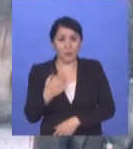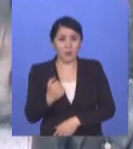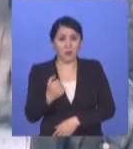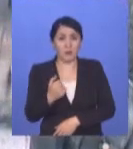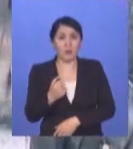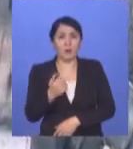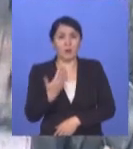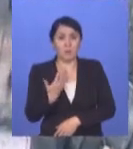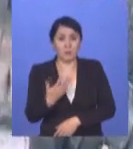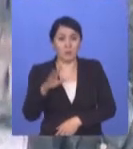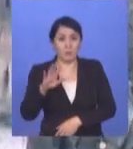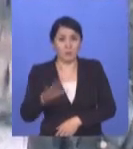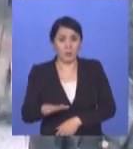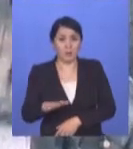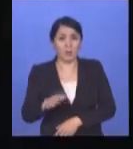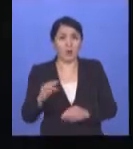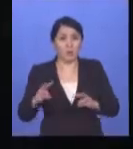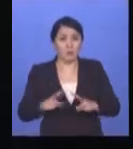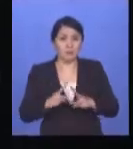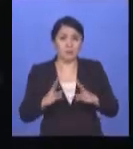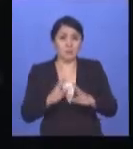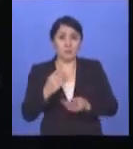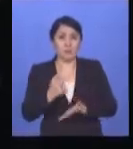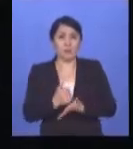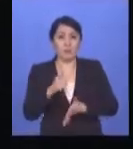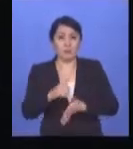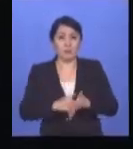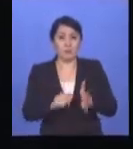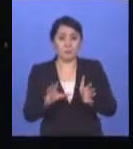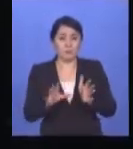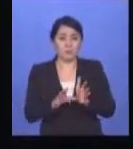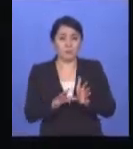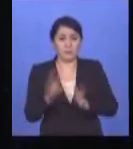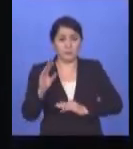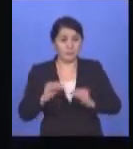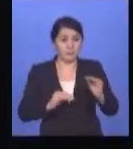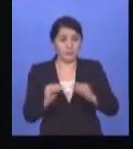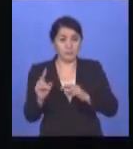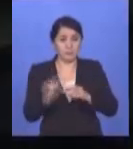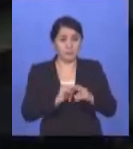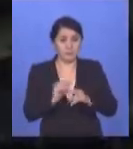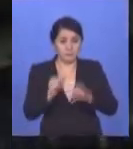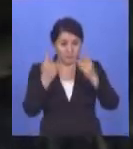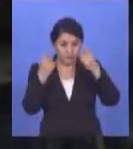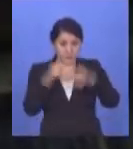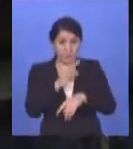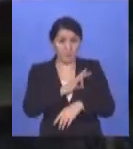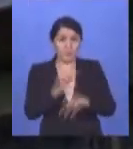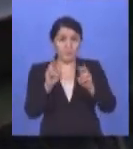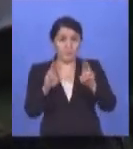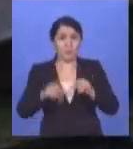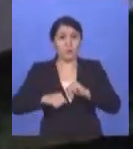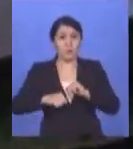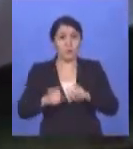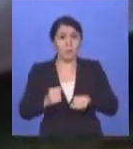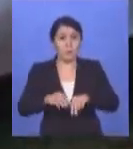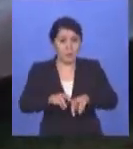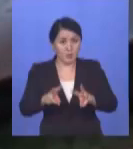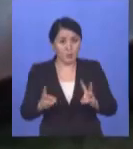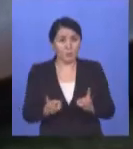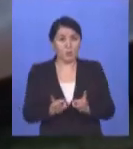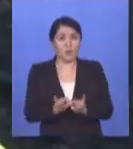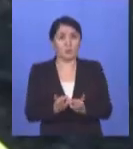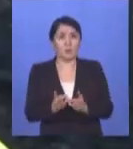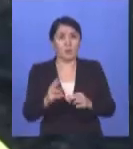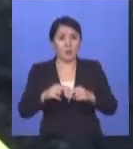Оның ішінде 5 бала. Өрттің шығуына негізгі себептер электр жабдықтарын монтаждау және техникалық пайдалану ережелерін бұзу.